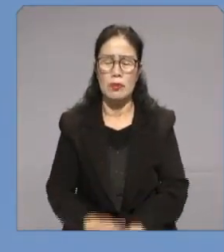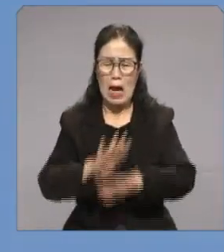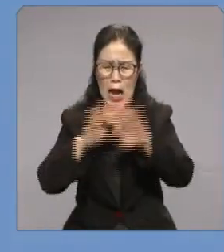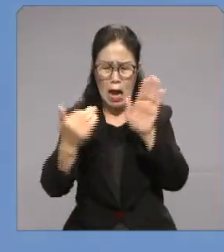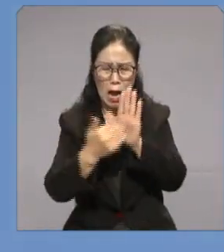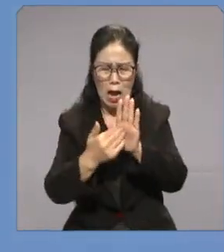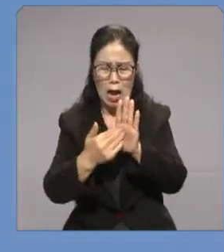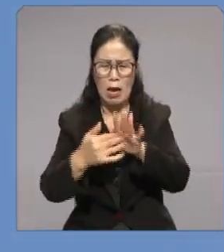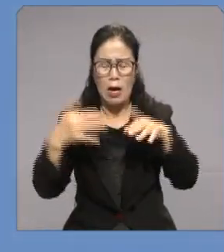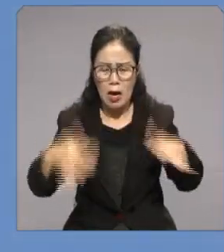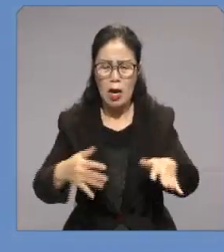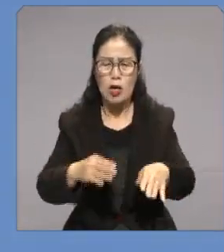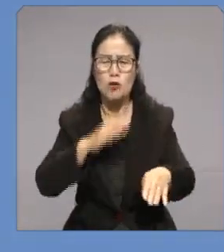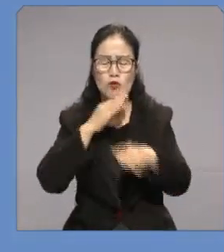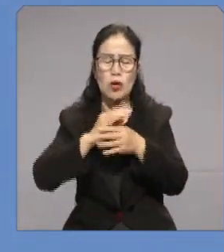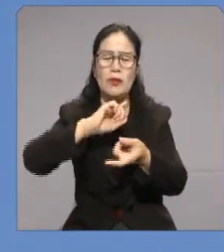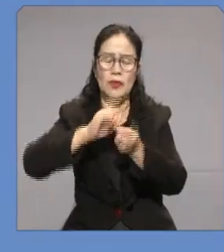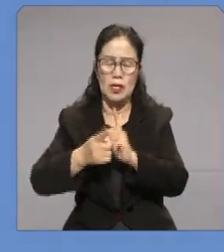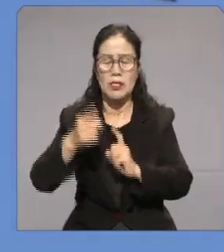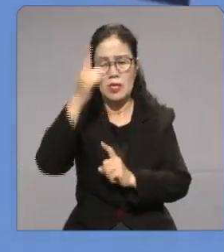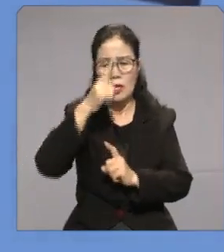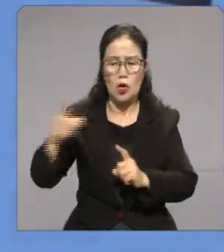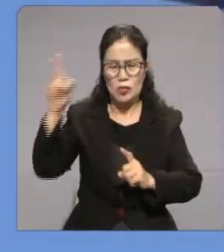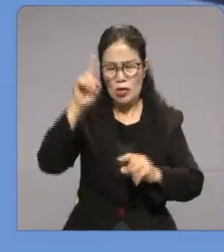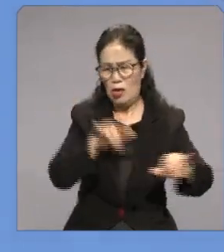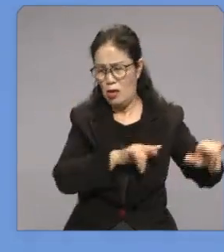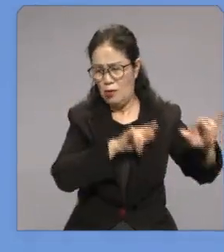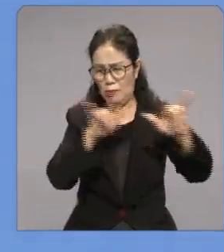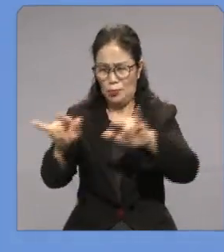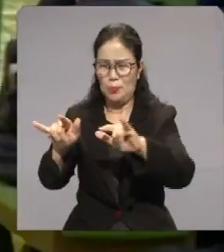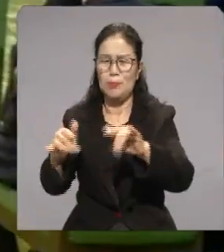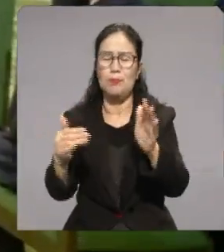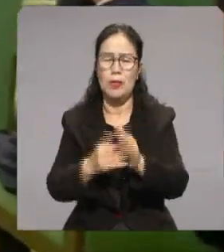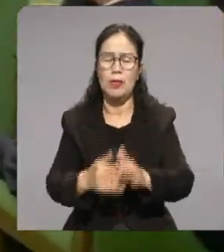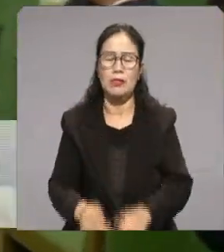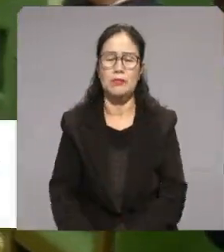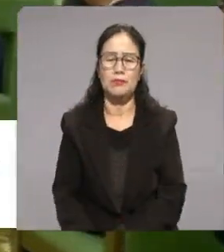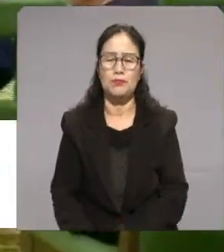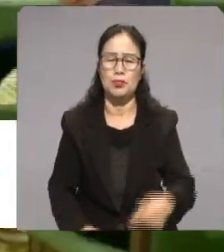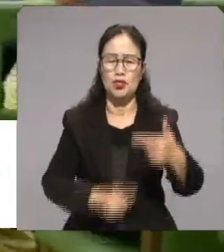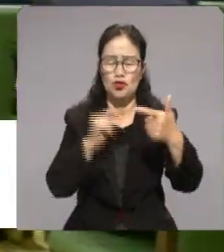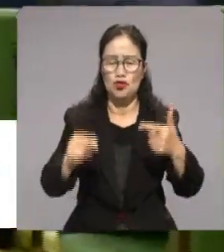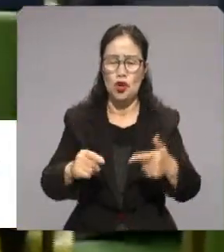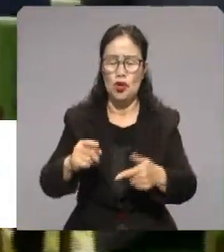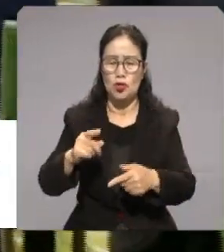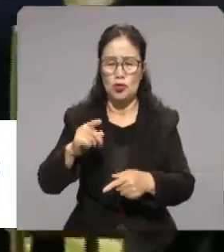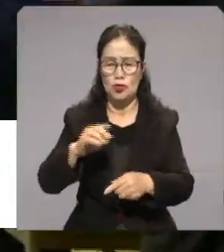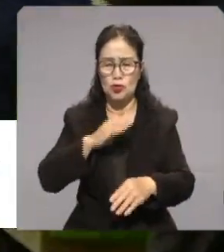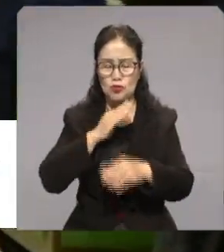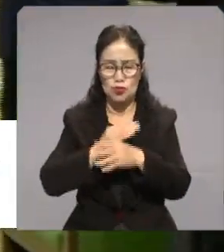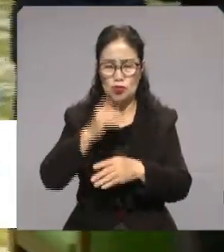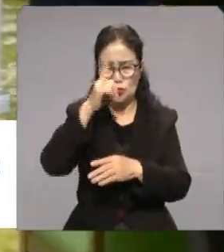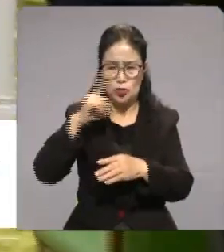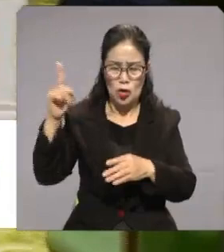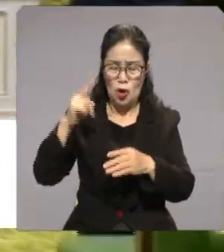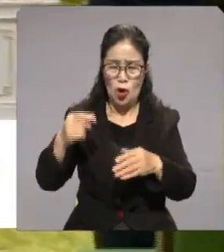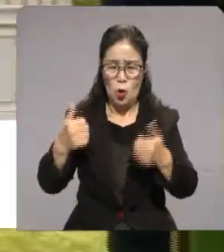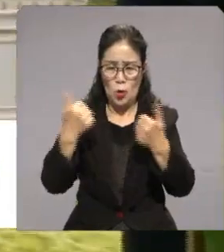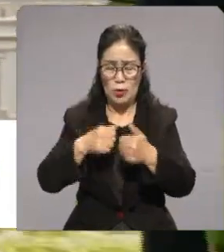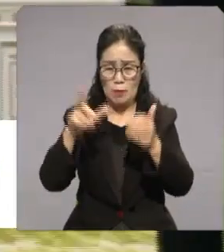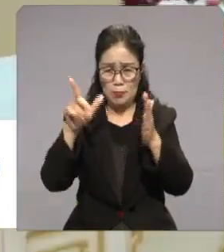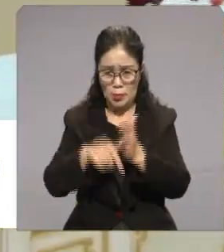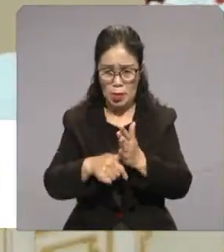북한 대신 러시아가 전략자산을 투입해준 겁니다. 6월 북러 정상회담에서 제기됐던